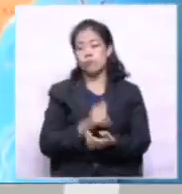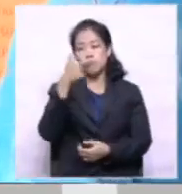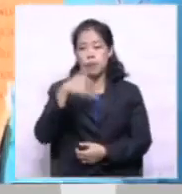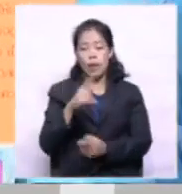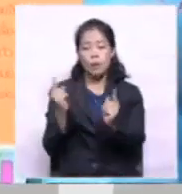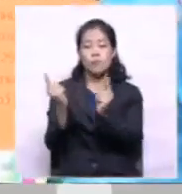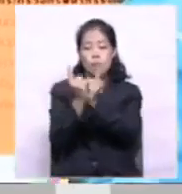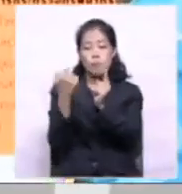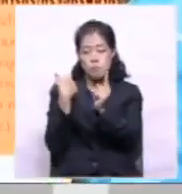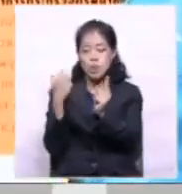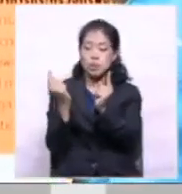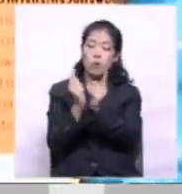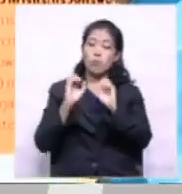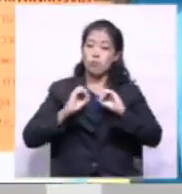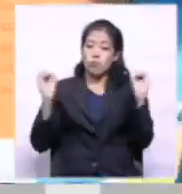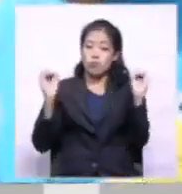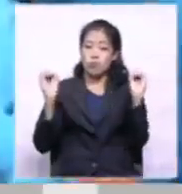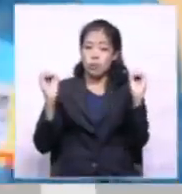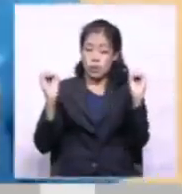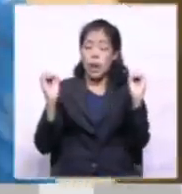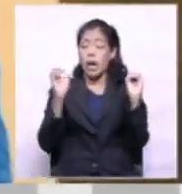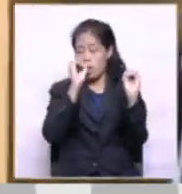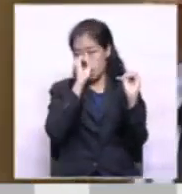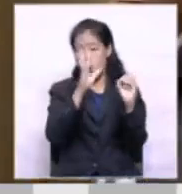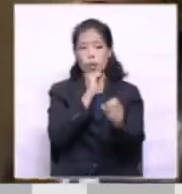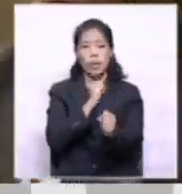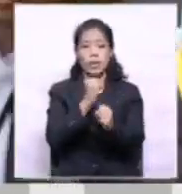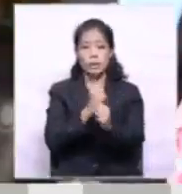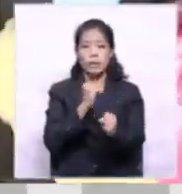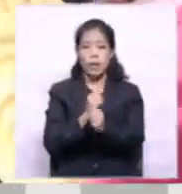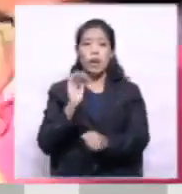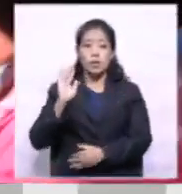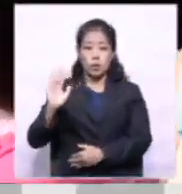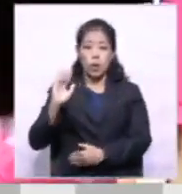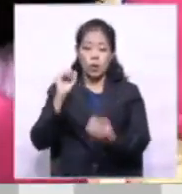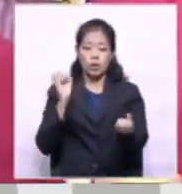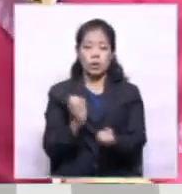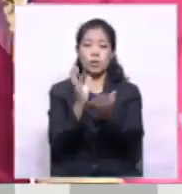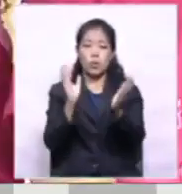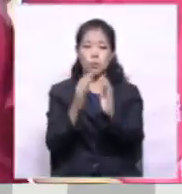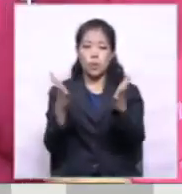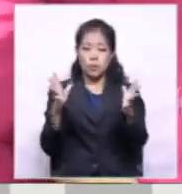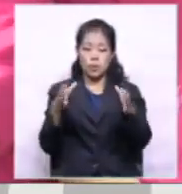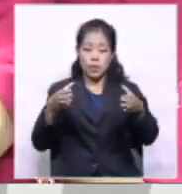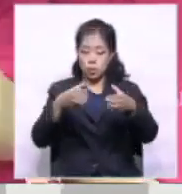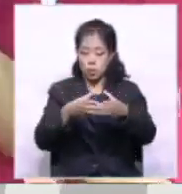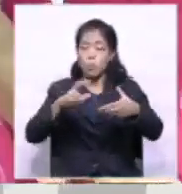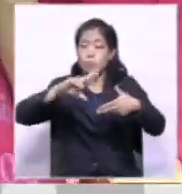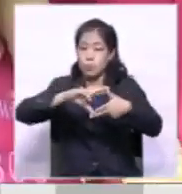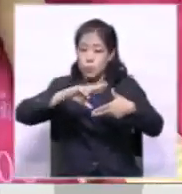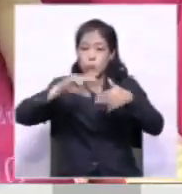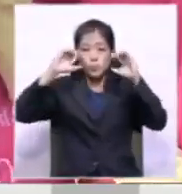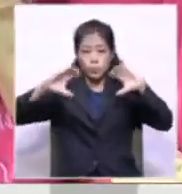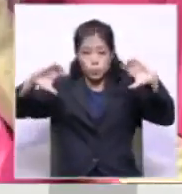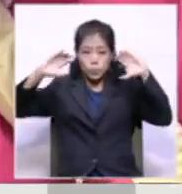พบเจอกับนายศิระหรือไม่นะครับพร้อมยืนยันว่าการทำงานของนายศิระไม่กระทบต่อภาพลักษณ์ของพรรคพลังประชารัฐและรัฐบ